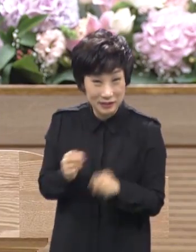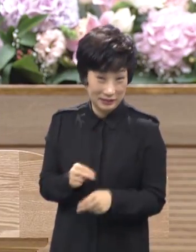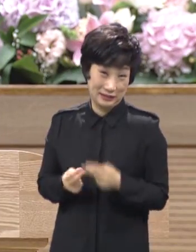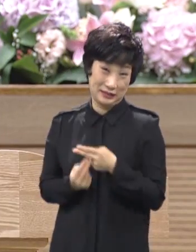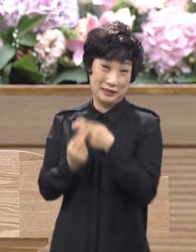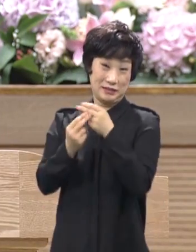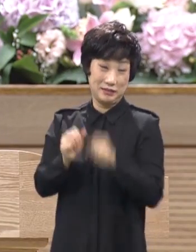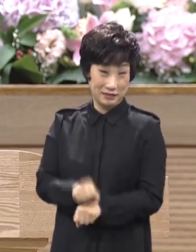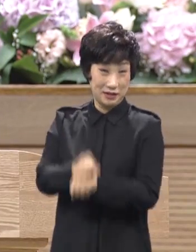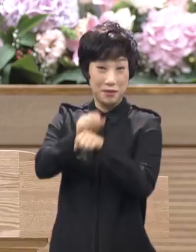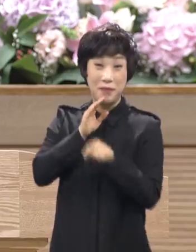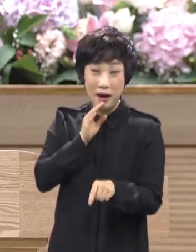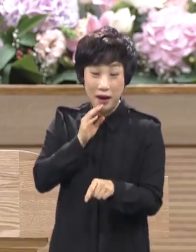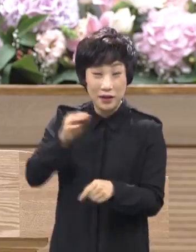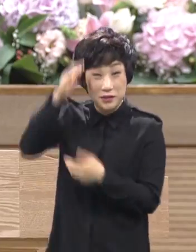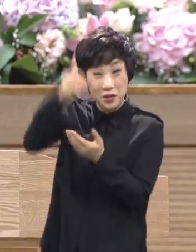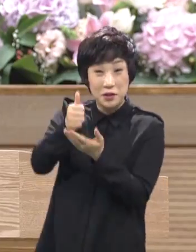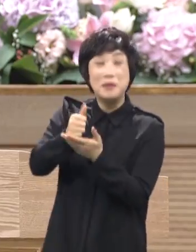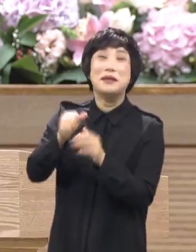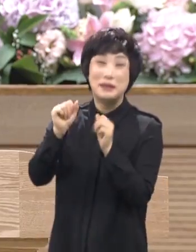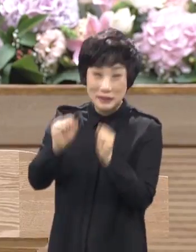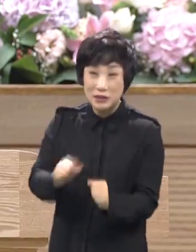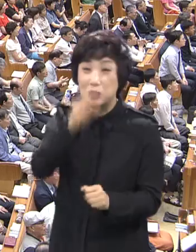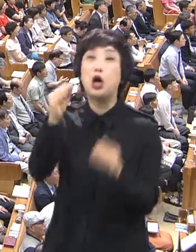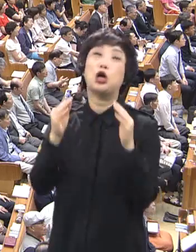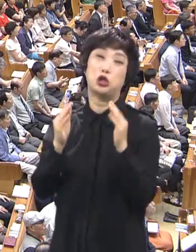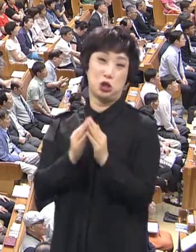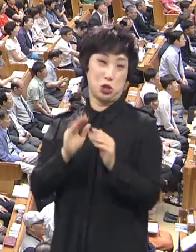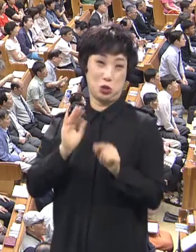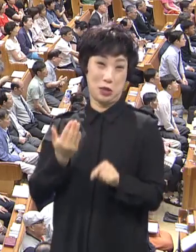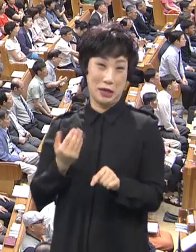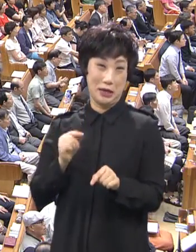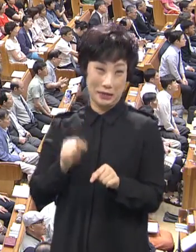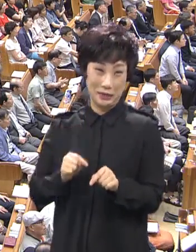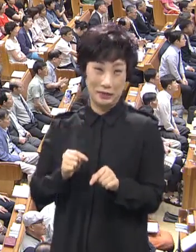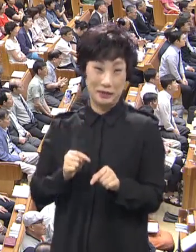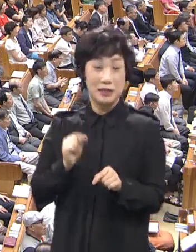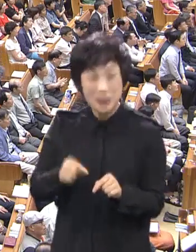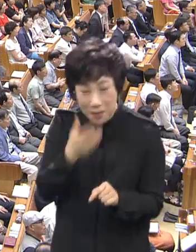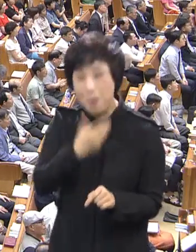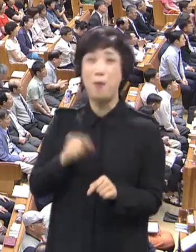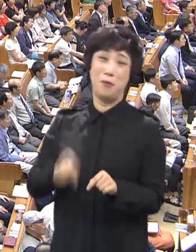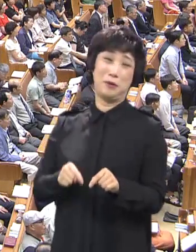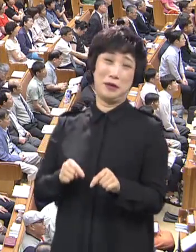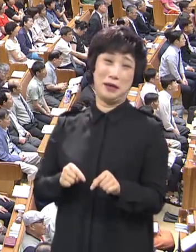쌓여진다. 거기 성령이 계신 주원이 된다. 그가 복 있다.